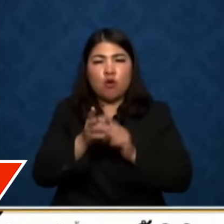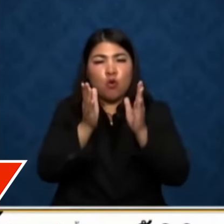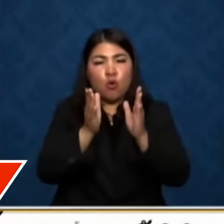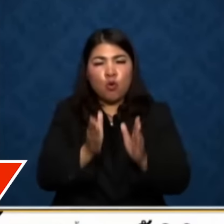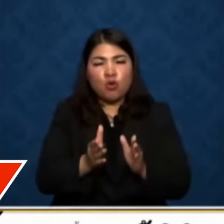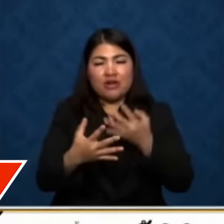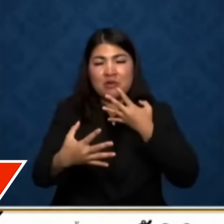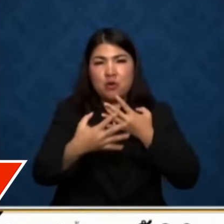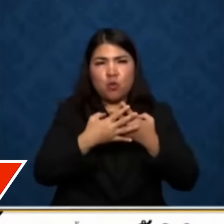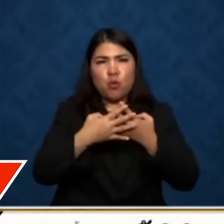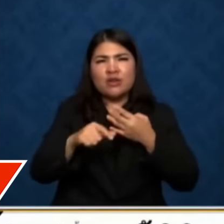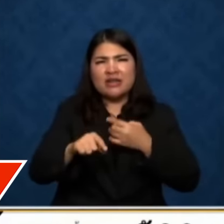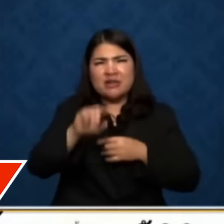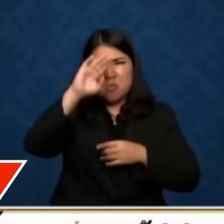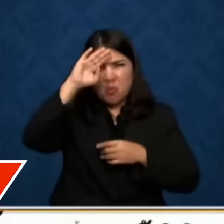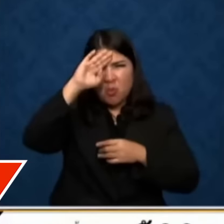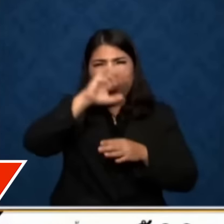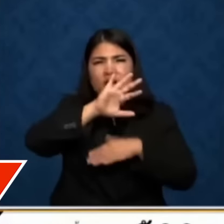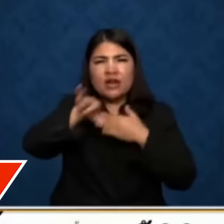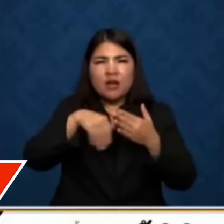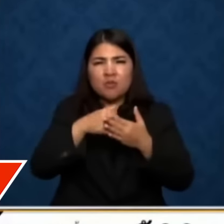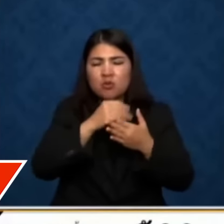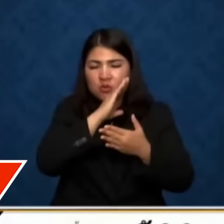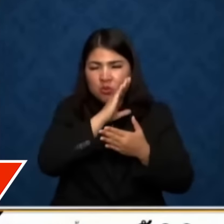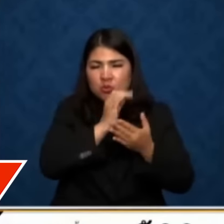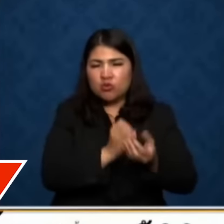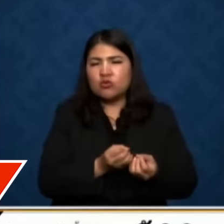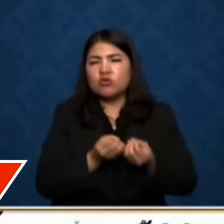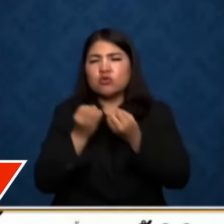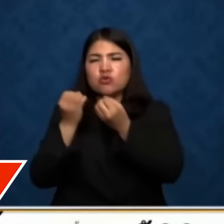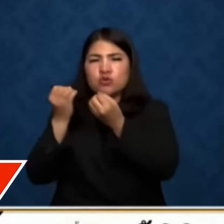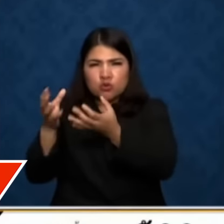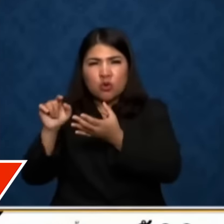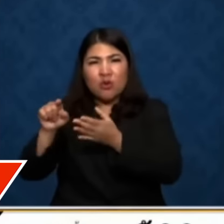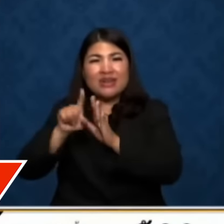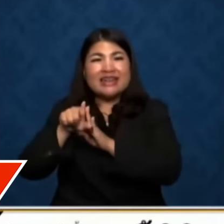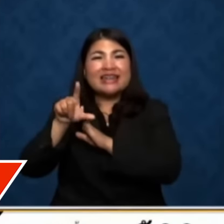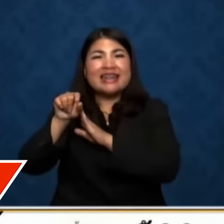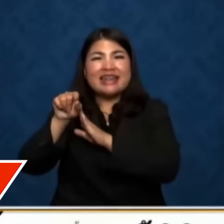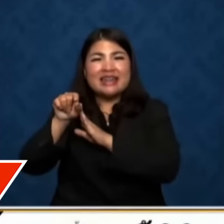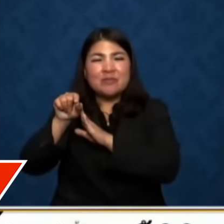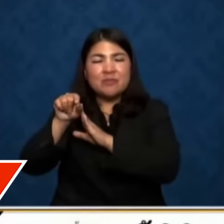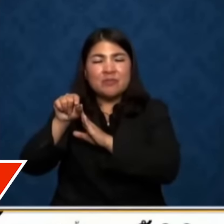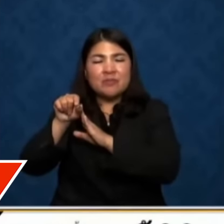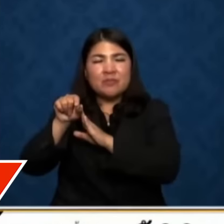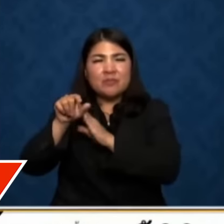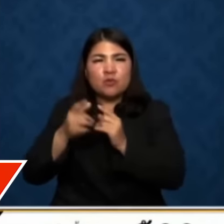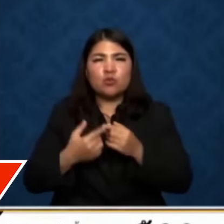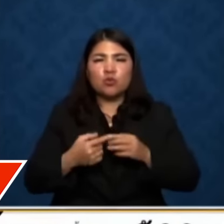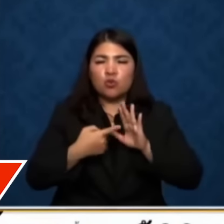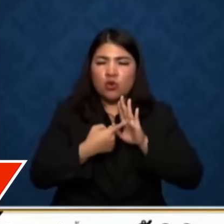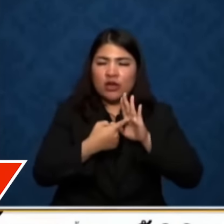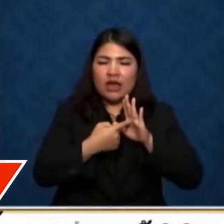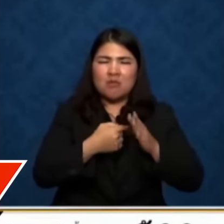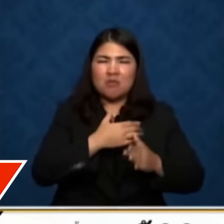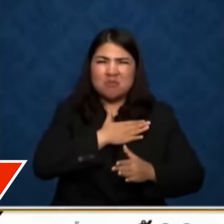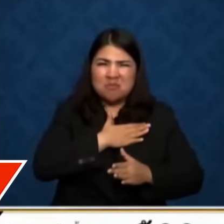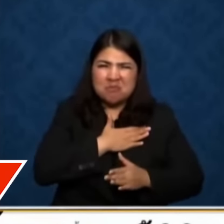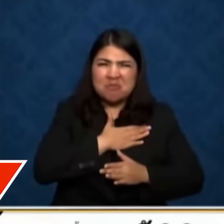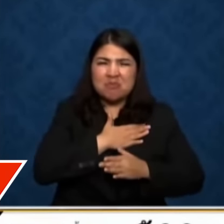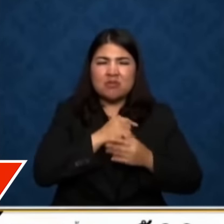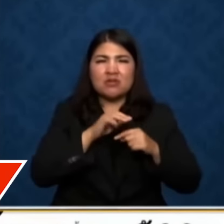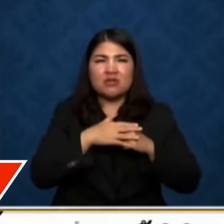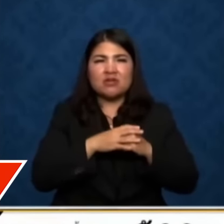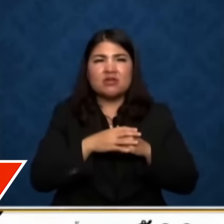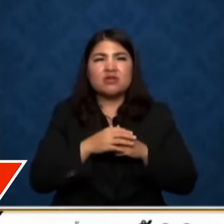นเนี่ยจะได้รับการส่งตัวถึงโรงพยาบาลนอกเรือนจำภายในระยะเวลา20นาทีนับแต่ที่มีอาการอย่างเช่นเจ็บแน่นหน้าอกอย่างเงี้ยหรือสโตรกไปก็ได้นะ